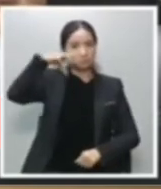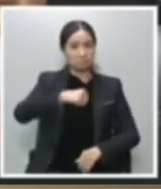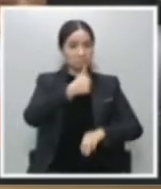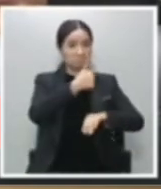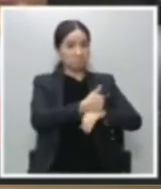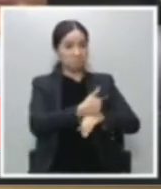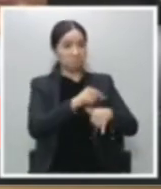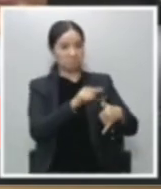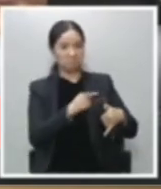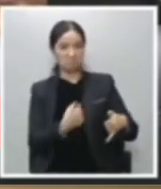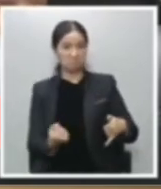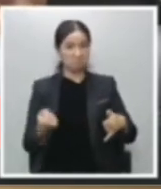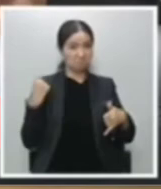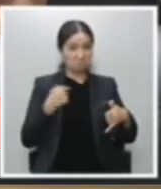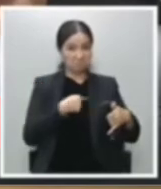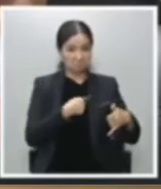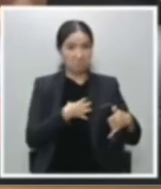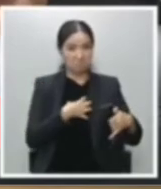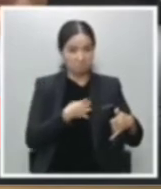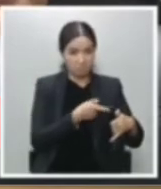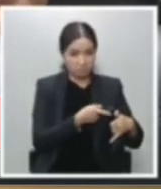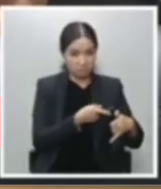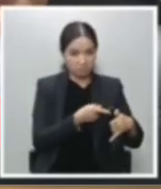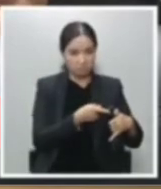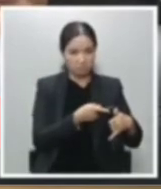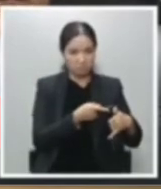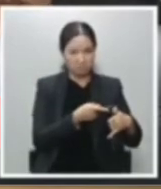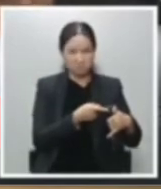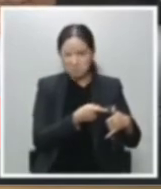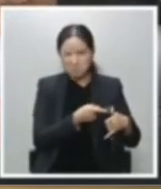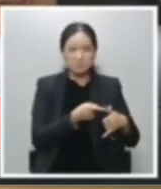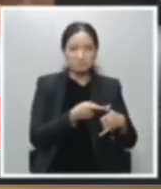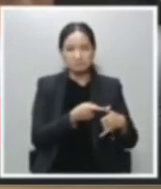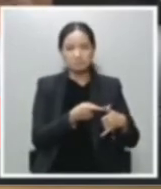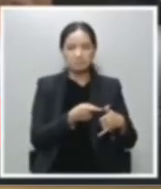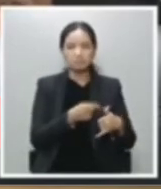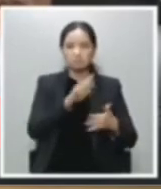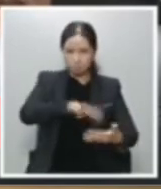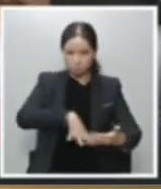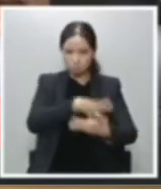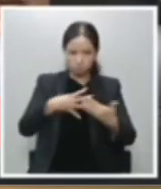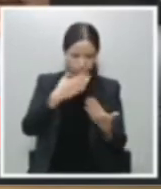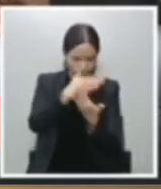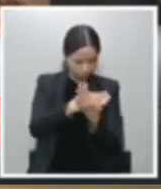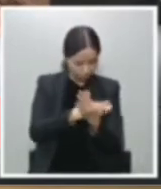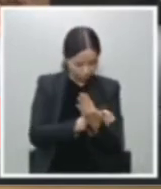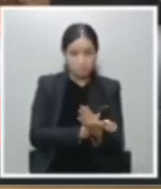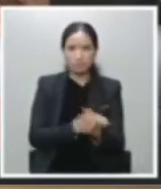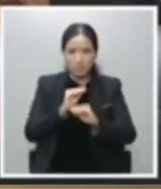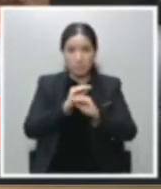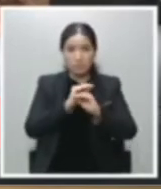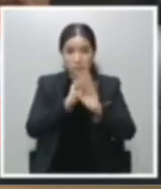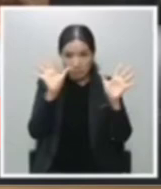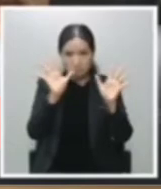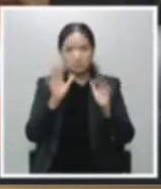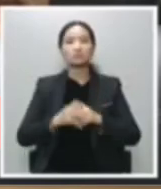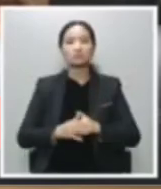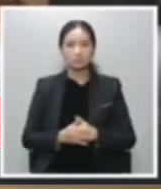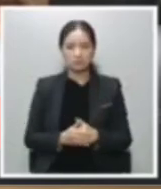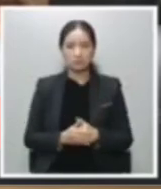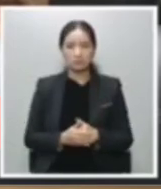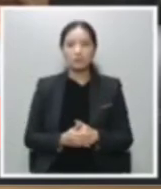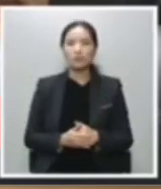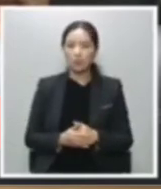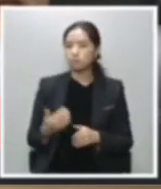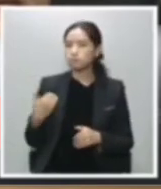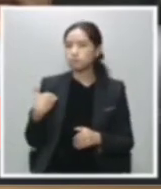นาจโดยมิชอบและมาโดยไม่โปร่งใสมีการวางแผนกันอย่างชัดเจนครับนั่นหมายถึงว่าพอถึงเวลา